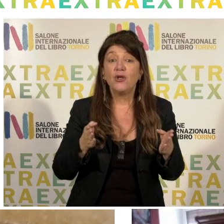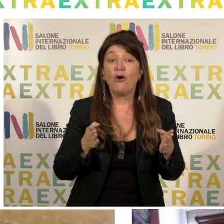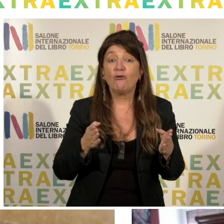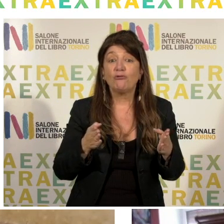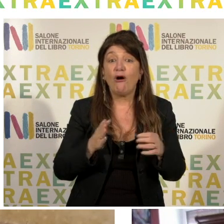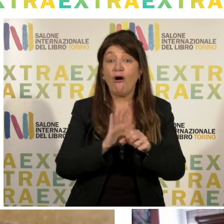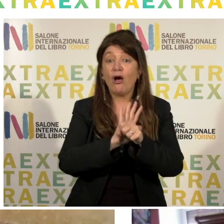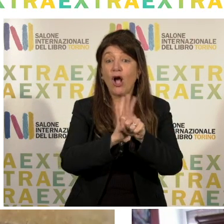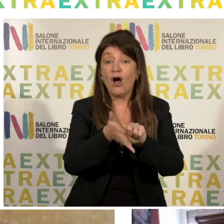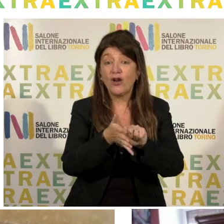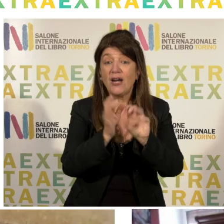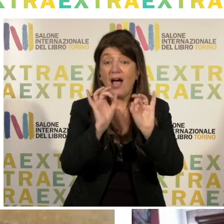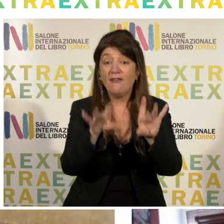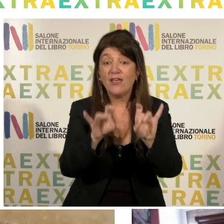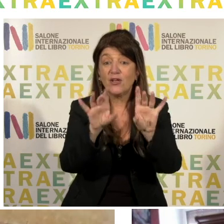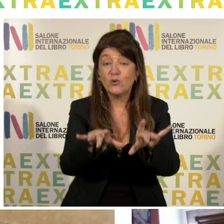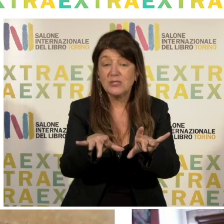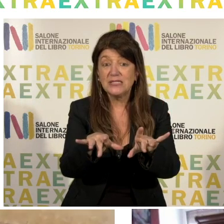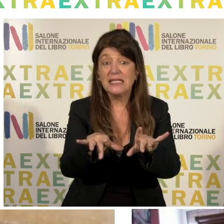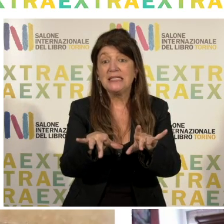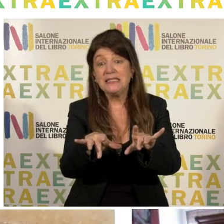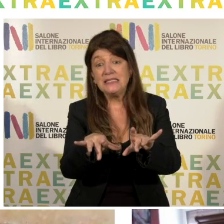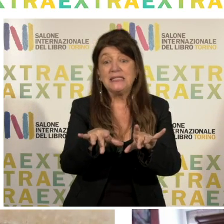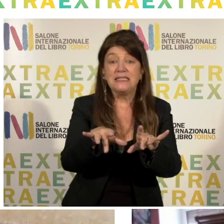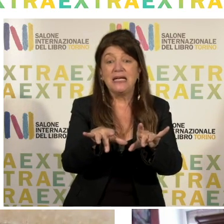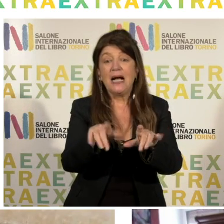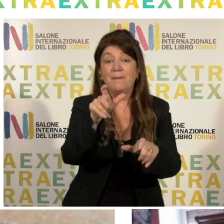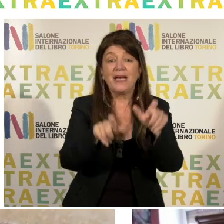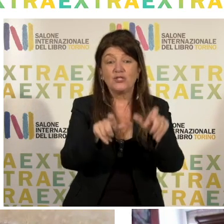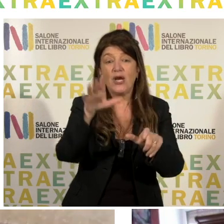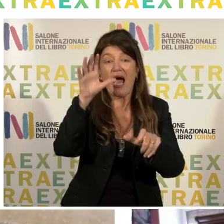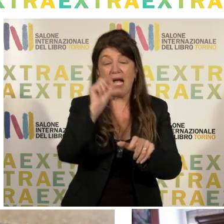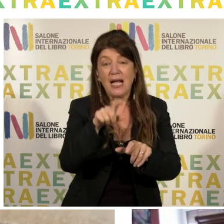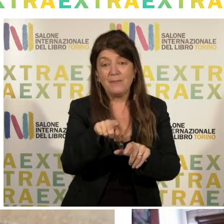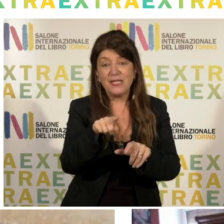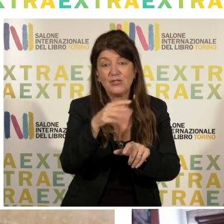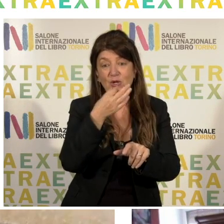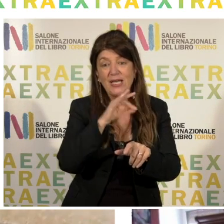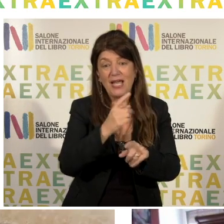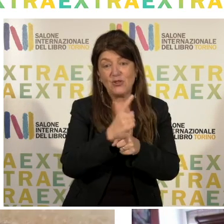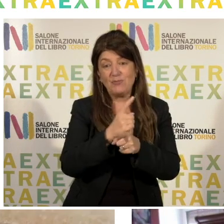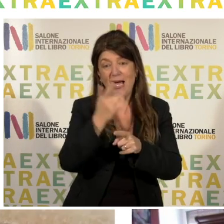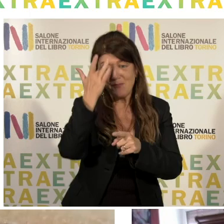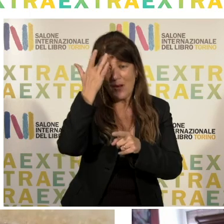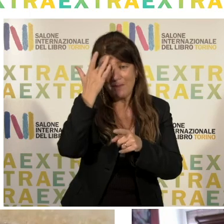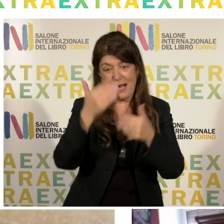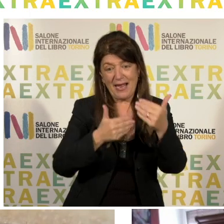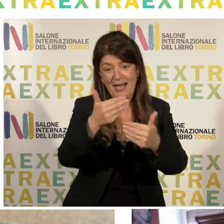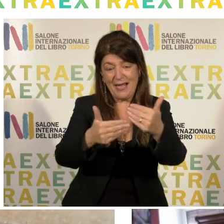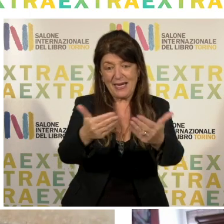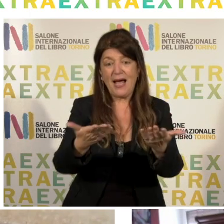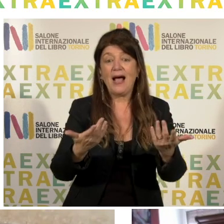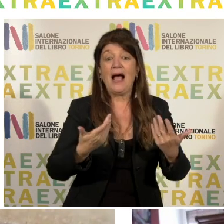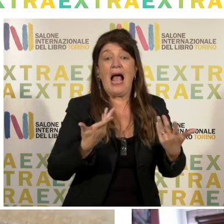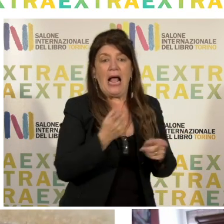persone hanno capito che è necessario dicono rallentare. Dicono che dobbiamo chiudere. Io spero che i tanti lettori in